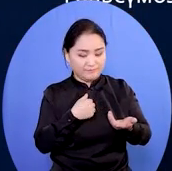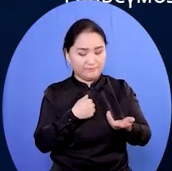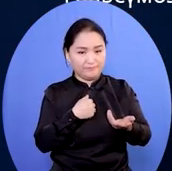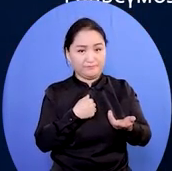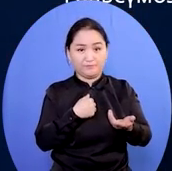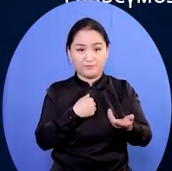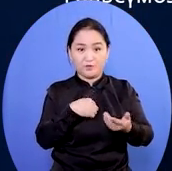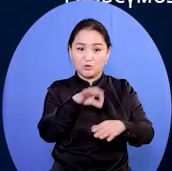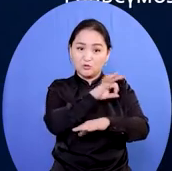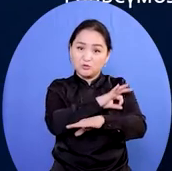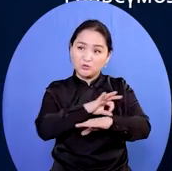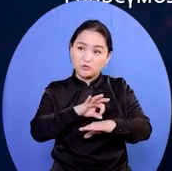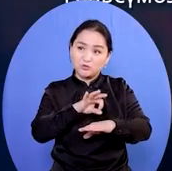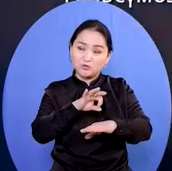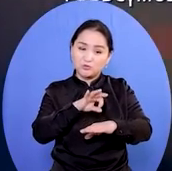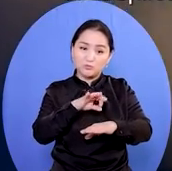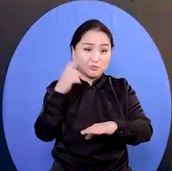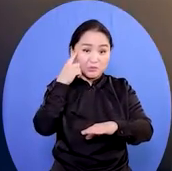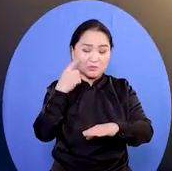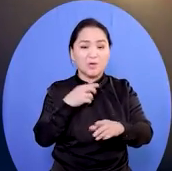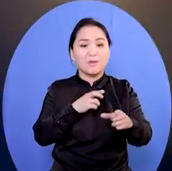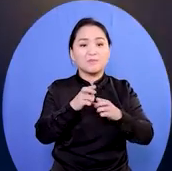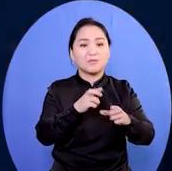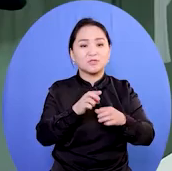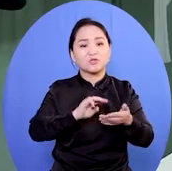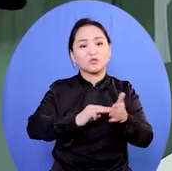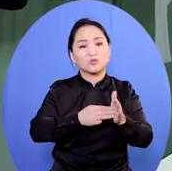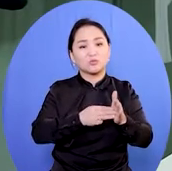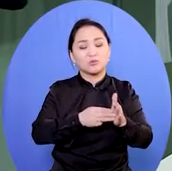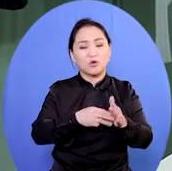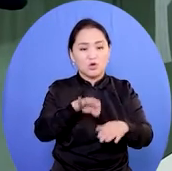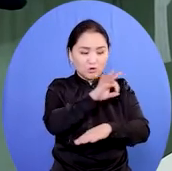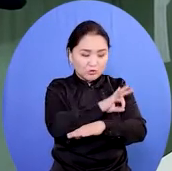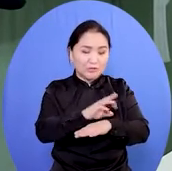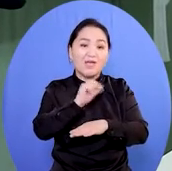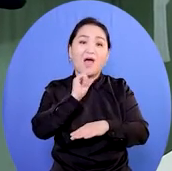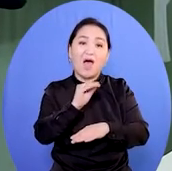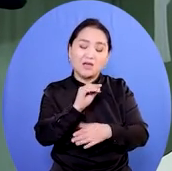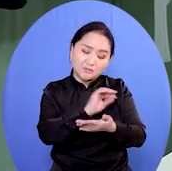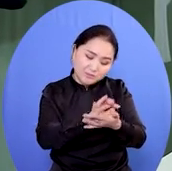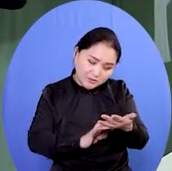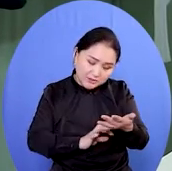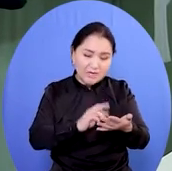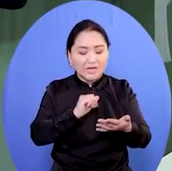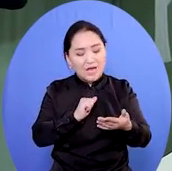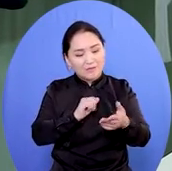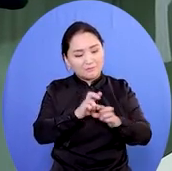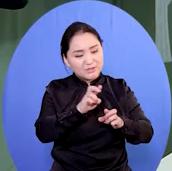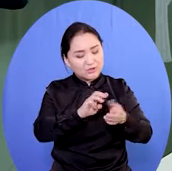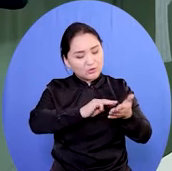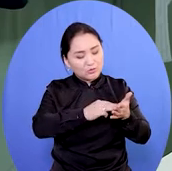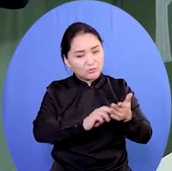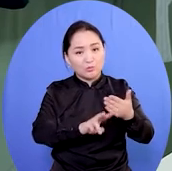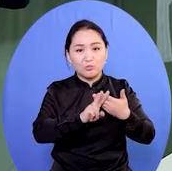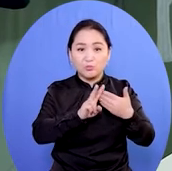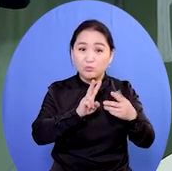ийм яг нөгөө төсөлч гэж одоо яг тухайн үед бол мэдээгүй ингээд бизнес төлөвлөгөөтэй яваад байсан. Төслөө яаж бичих, хэрхэн бичих, хэрхэн бизнес төлөвлөгөөгөө цааш нь